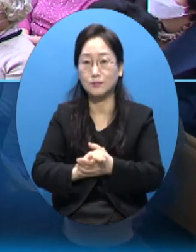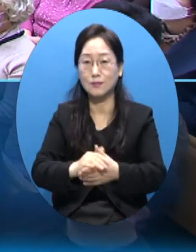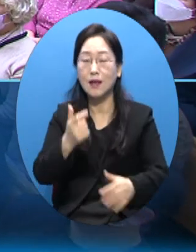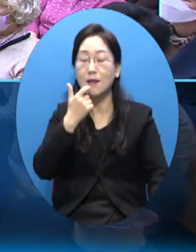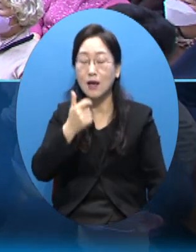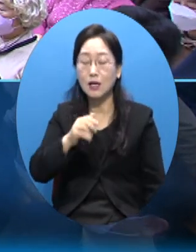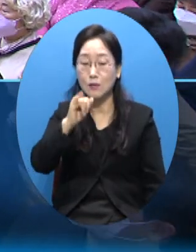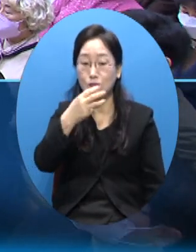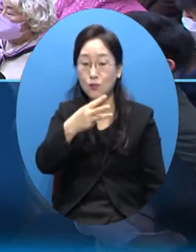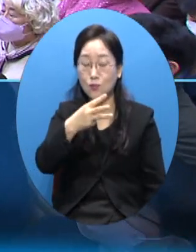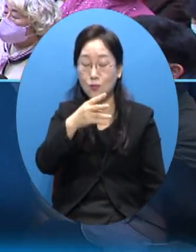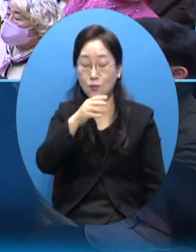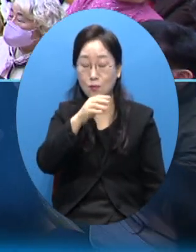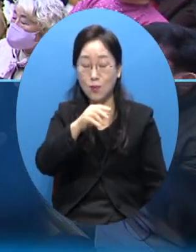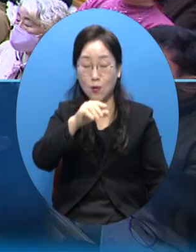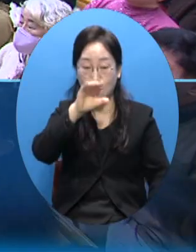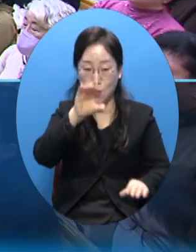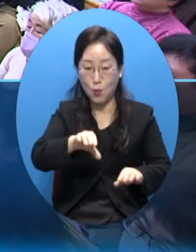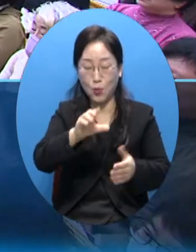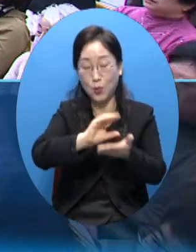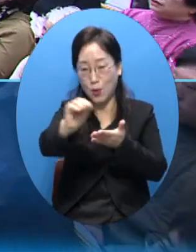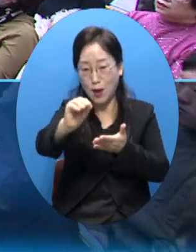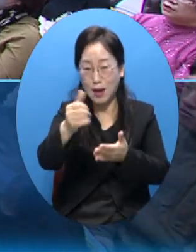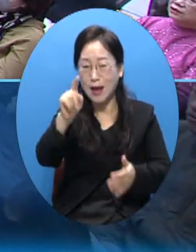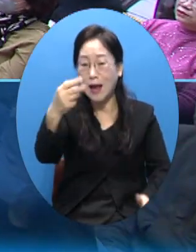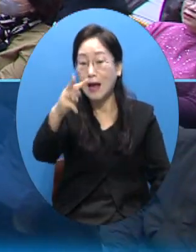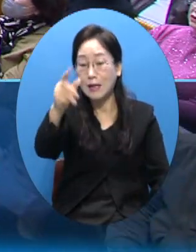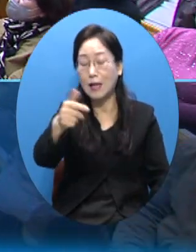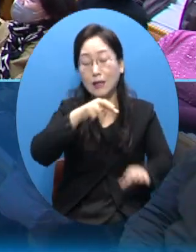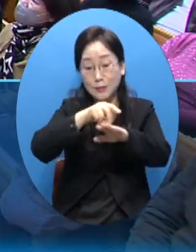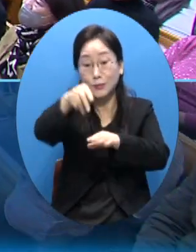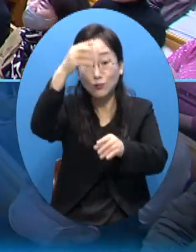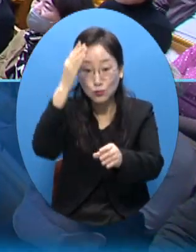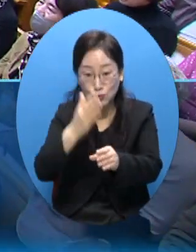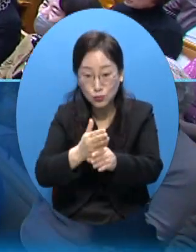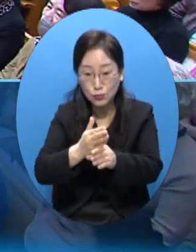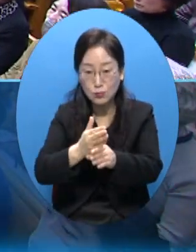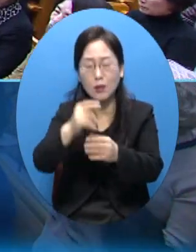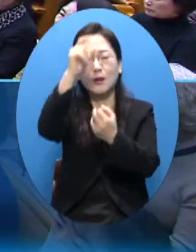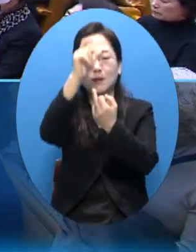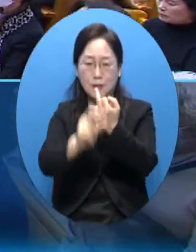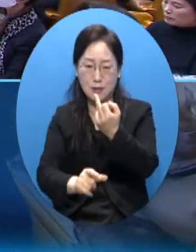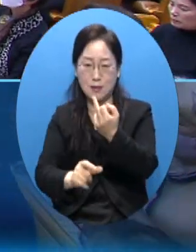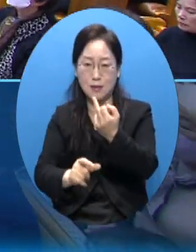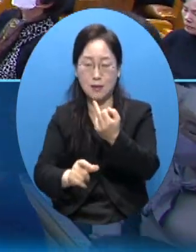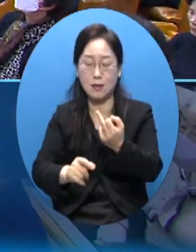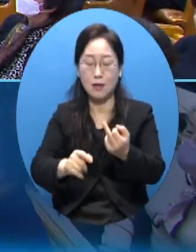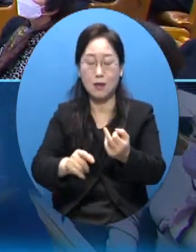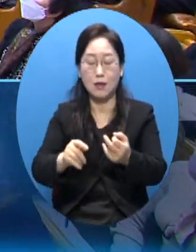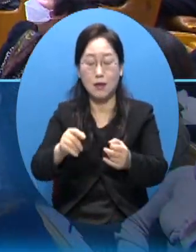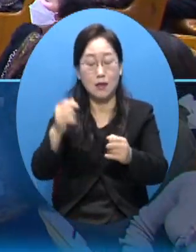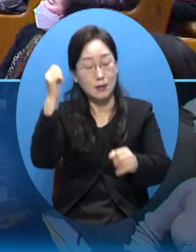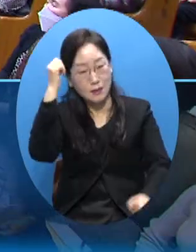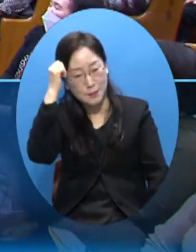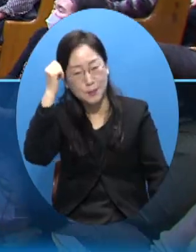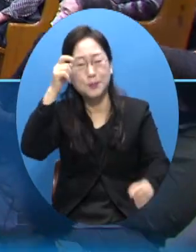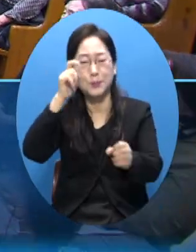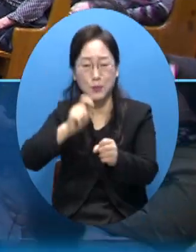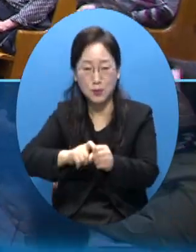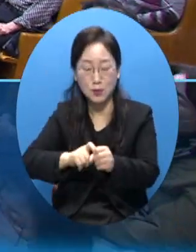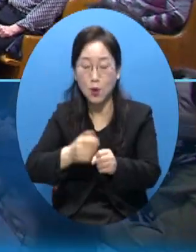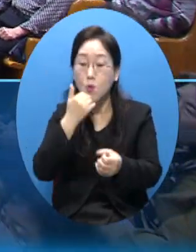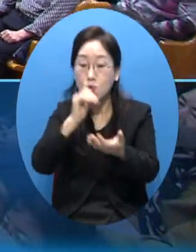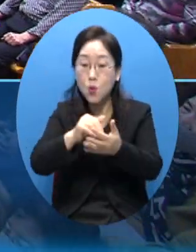바에서 떠나 하란으로 향하여 가더니 한곳에 이러는 해가 진지라 거기서 하려고 그곳에